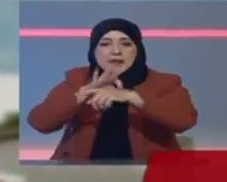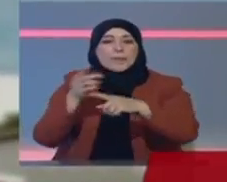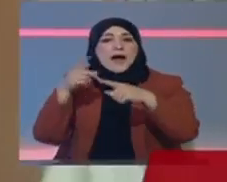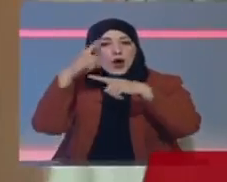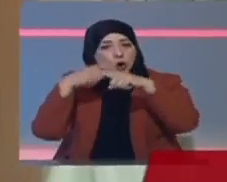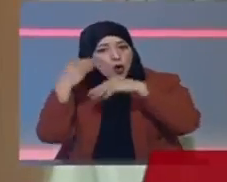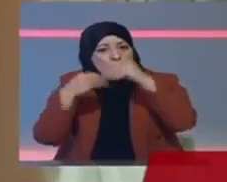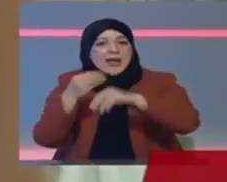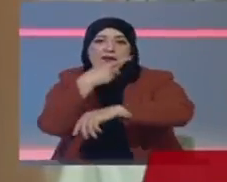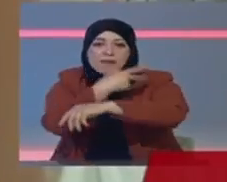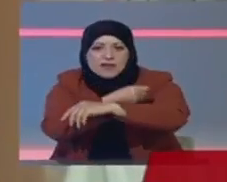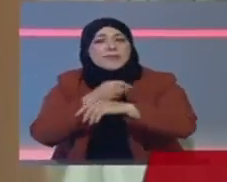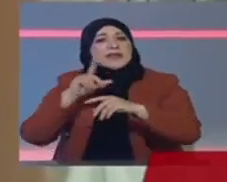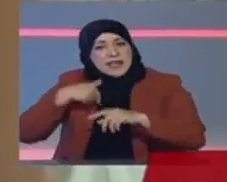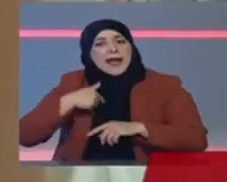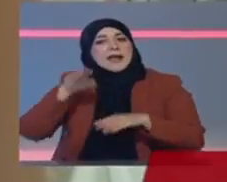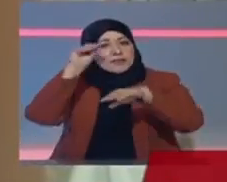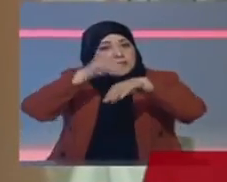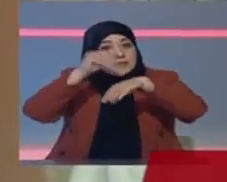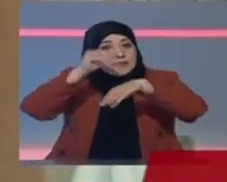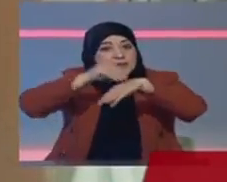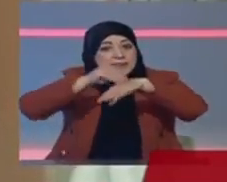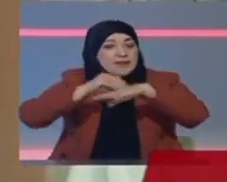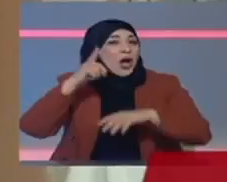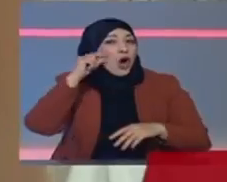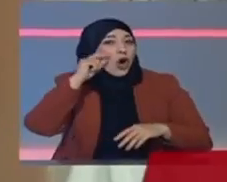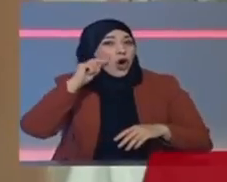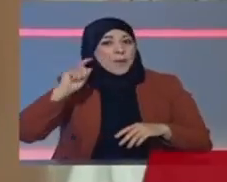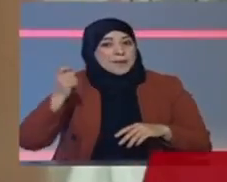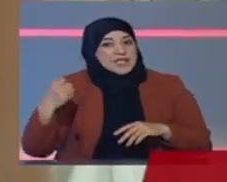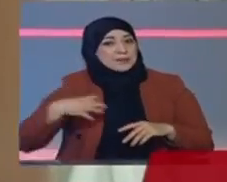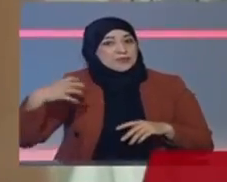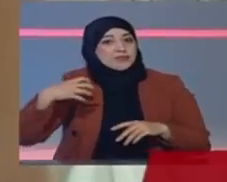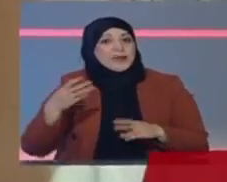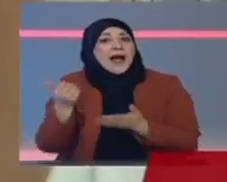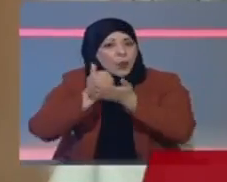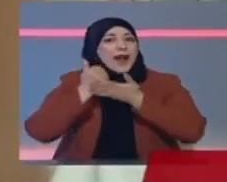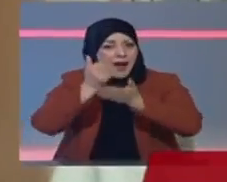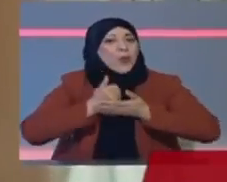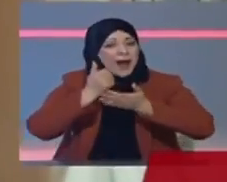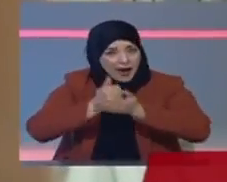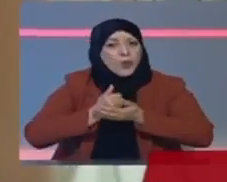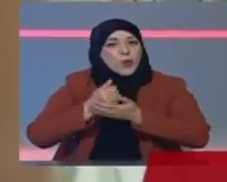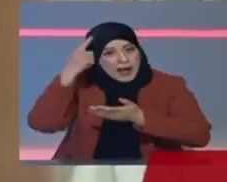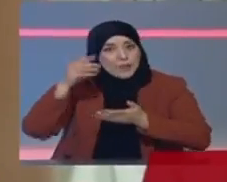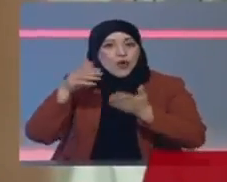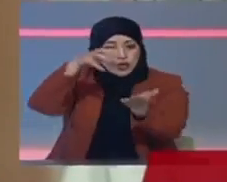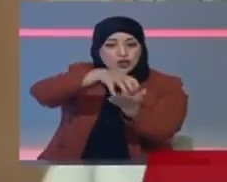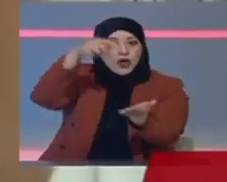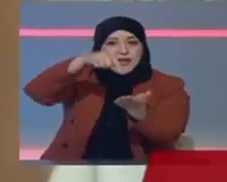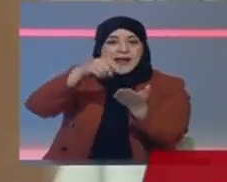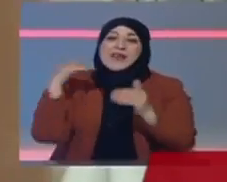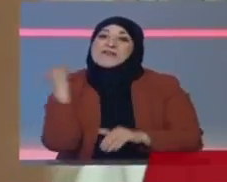ندعيه رجال اعمال اخرى مش يعانون في اه معناها تمكين ال الوحده هيدي